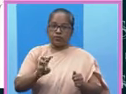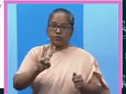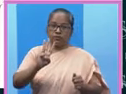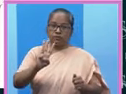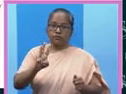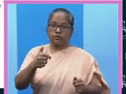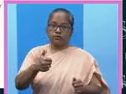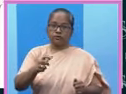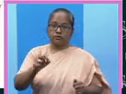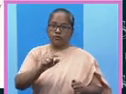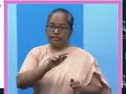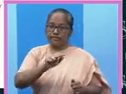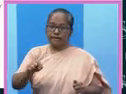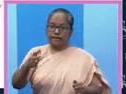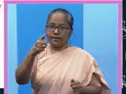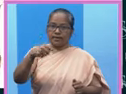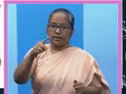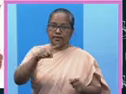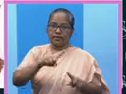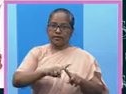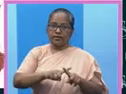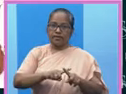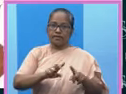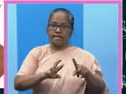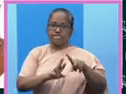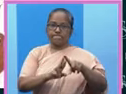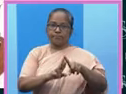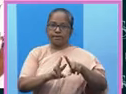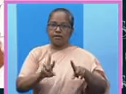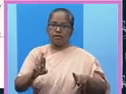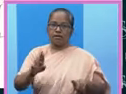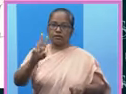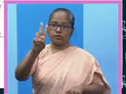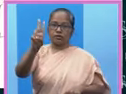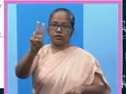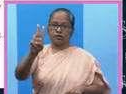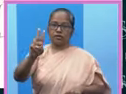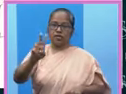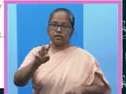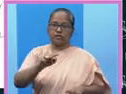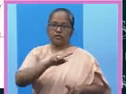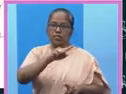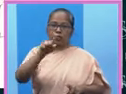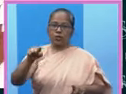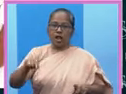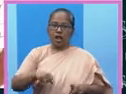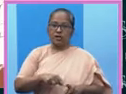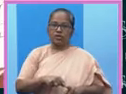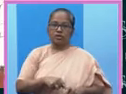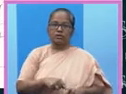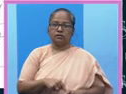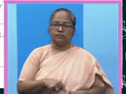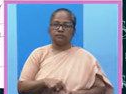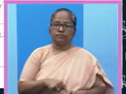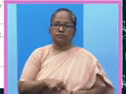360 டிகிரியில் தீட்டா இன்ட்டு பை ஆர் ஸ்கொயர் சதுர அலகு.